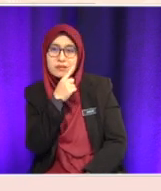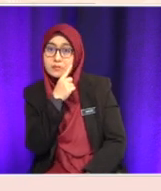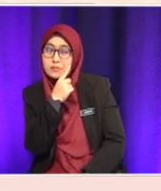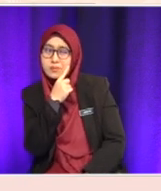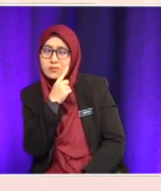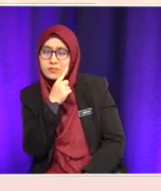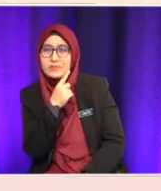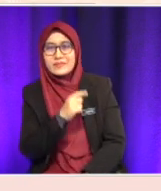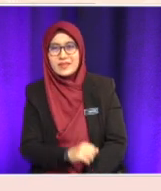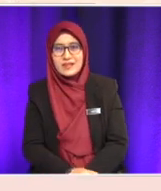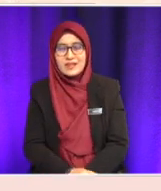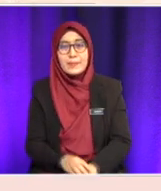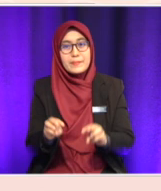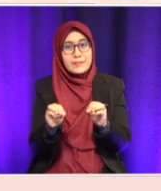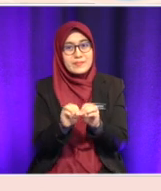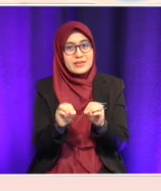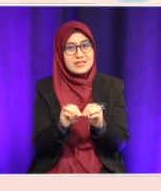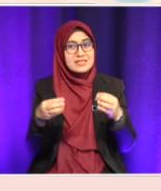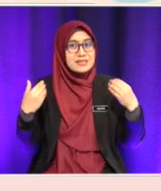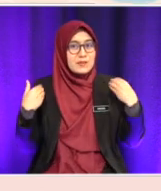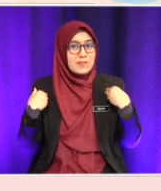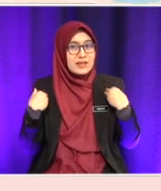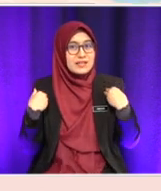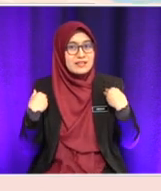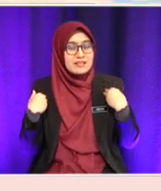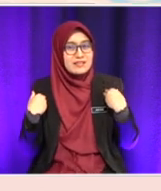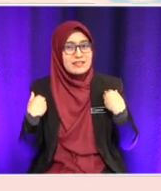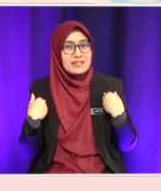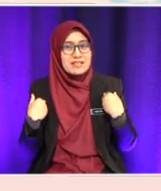unsur-unsur apa ya oke